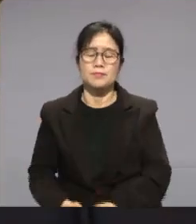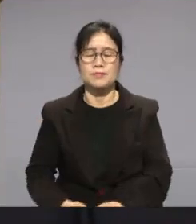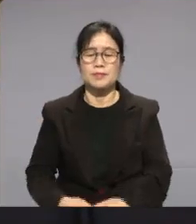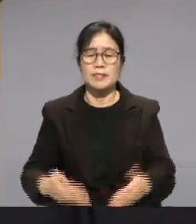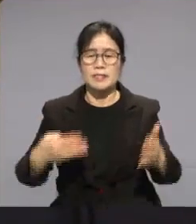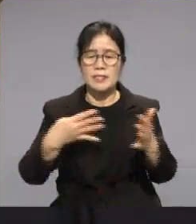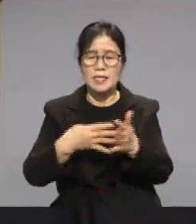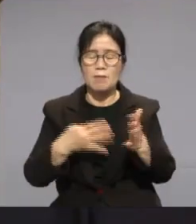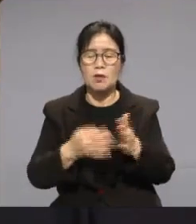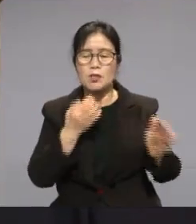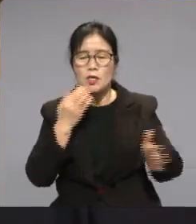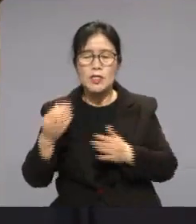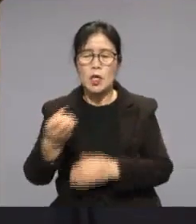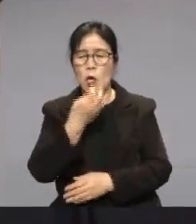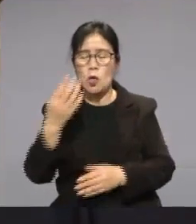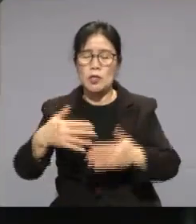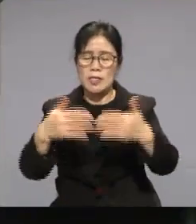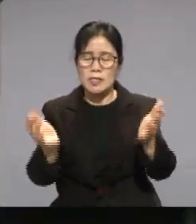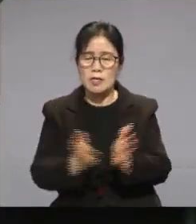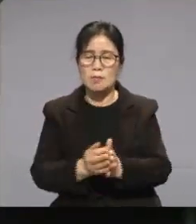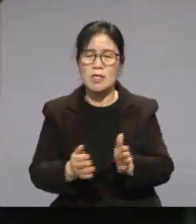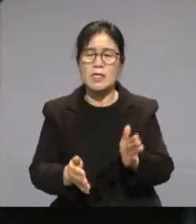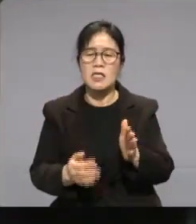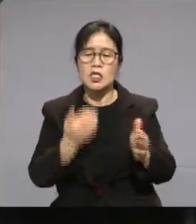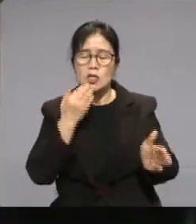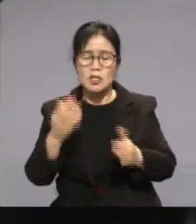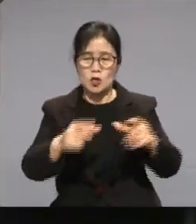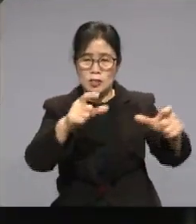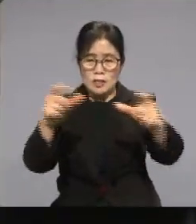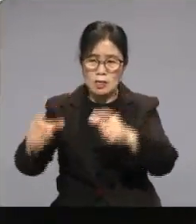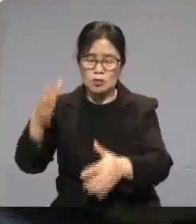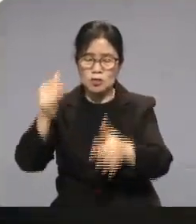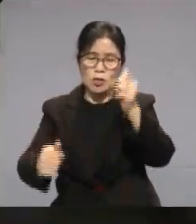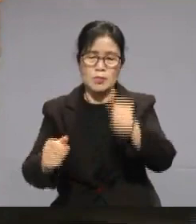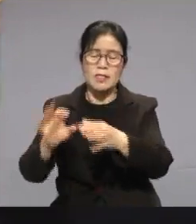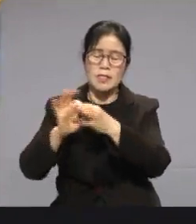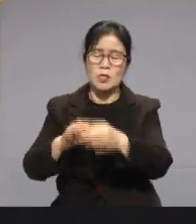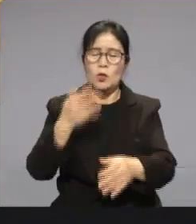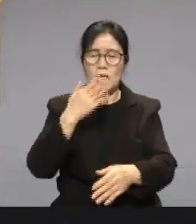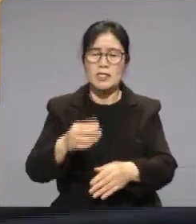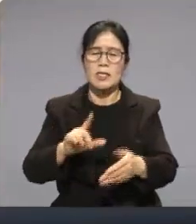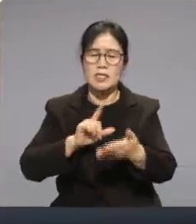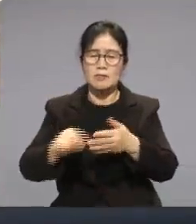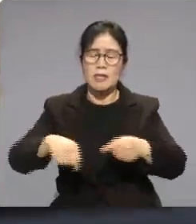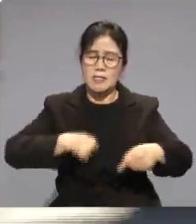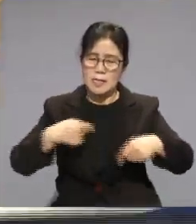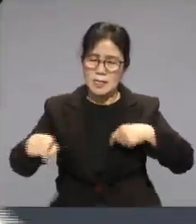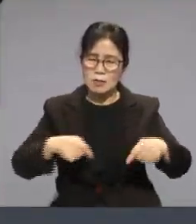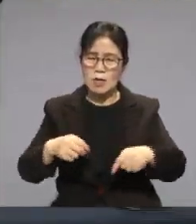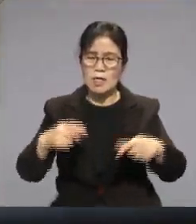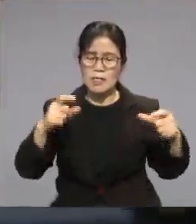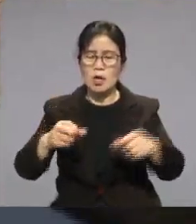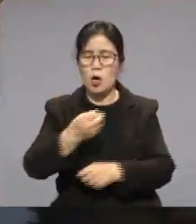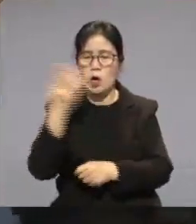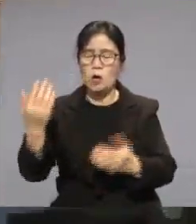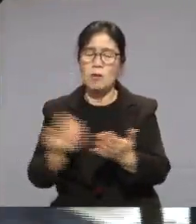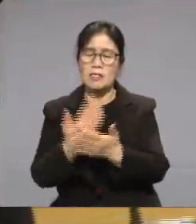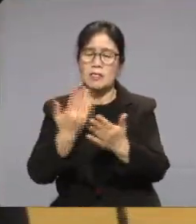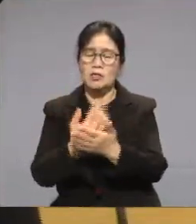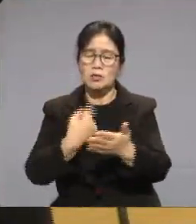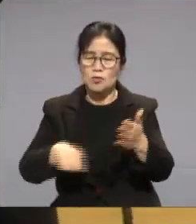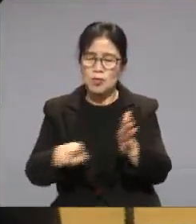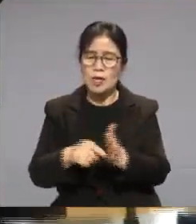사단법인 경기언론인클럽이 경기도시장군수협의회와 지속가능한 지방자치와 지역언론 발전을 위한 업무